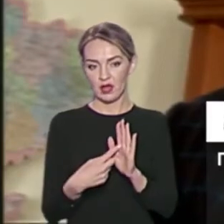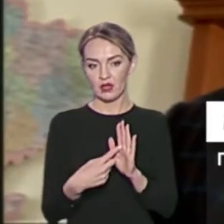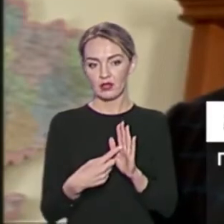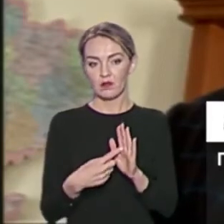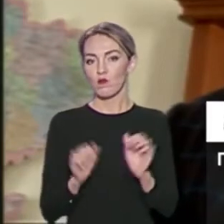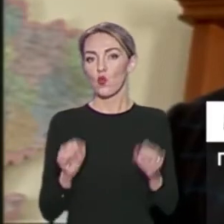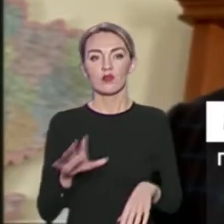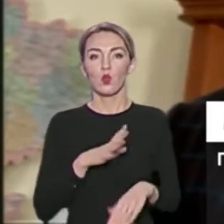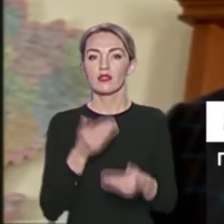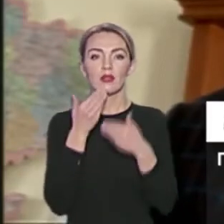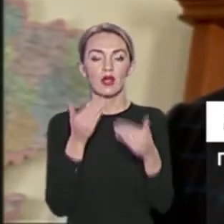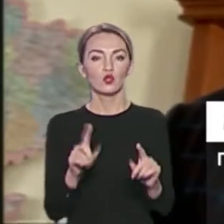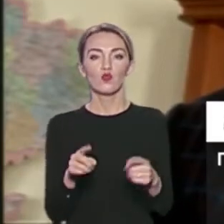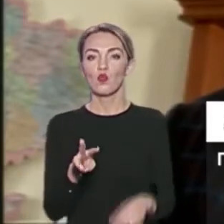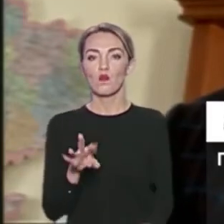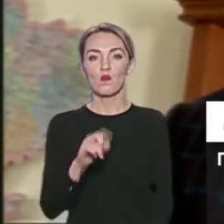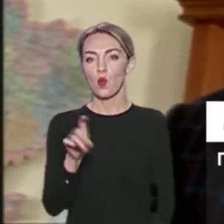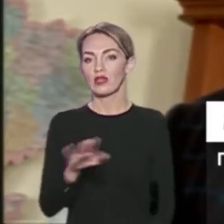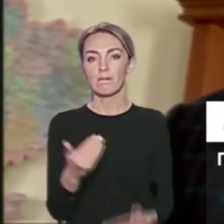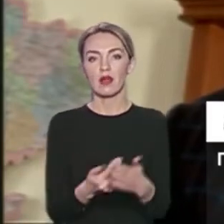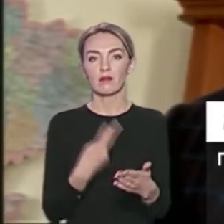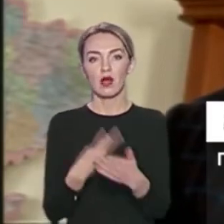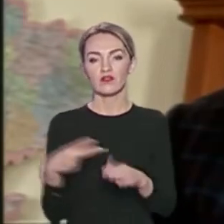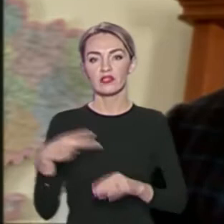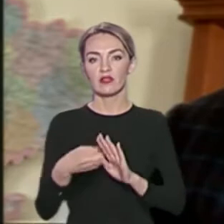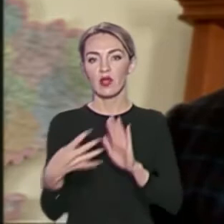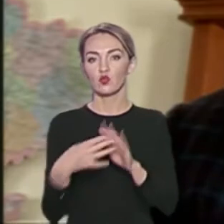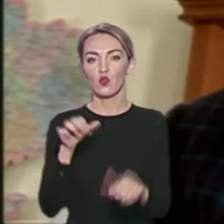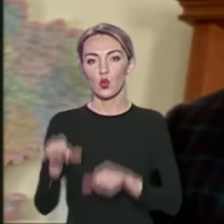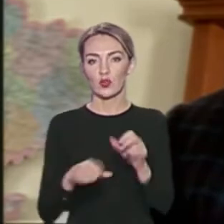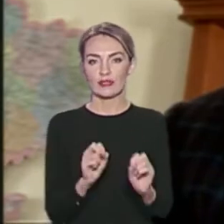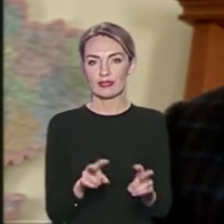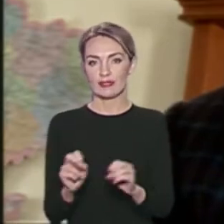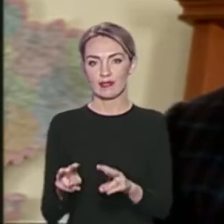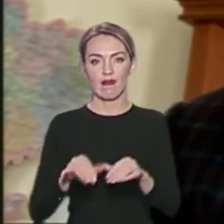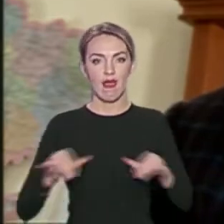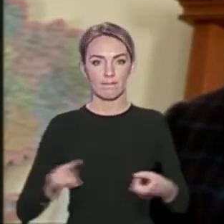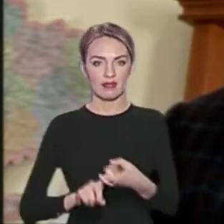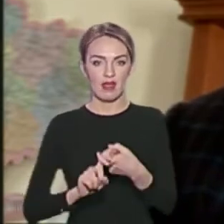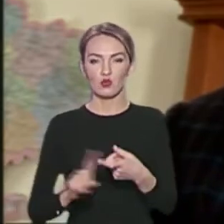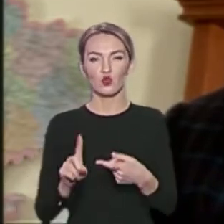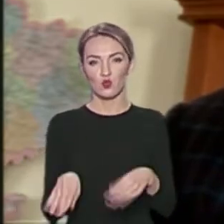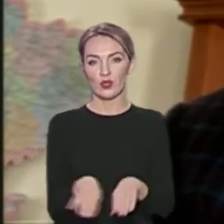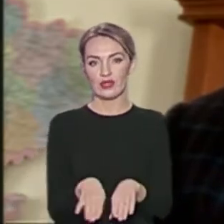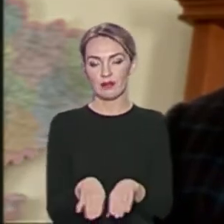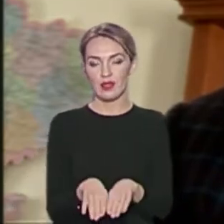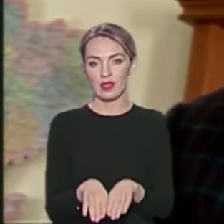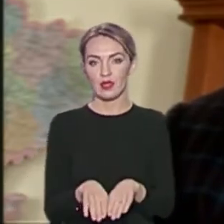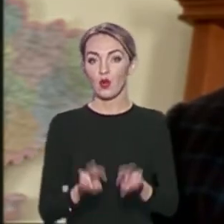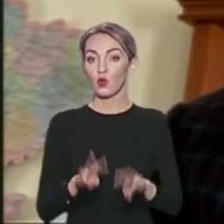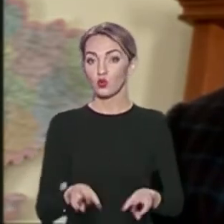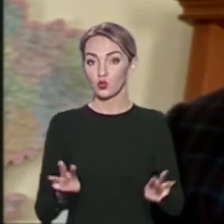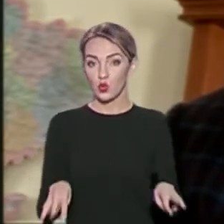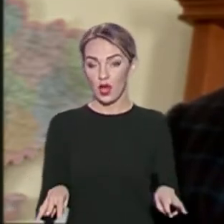було б запитати, чому МОЗ не передбачив ще в 2019 році ризики епідемії чи щось подібне. Насправді,